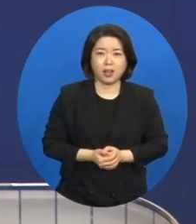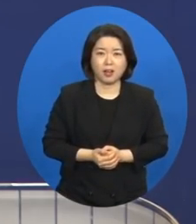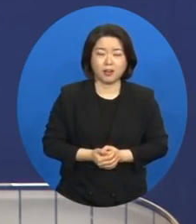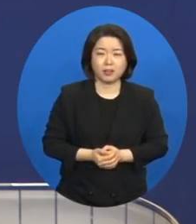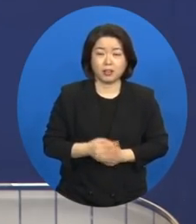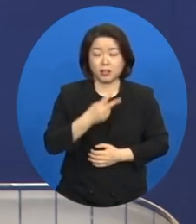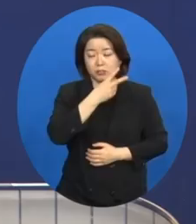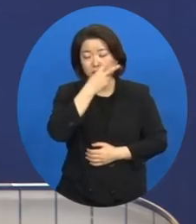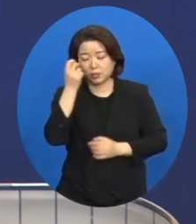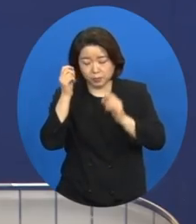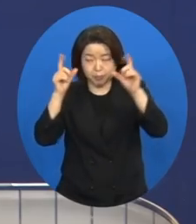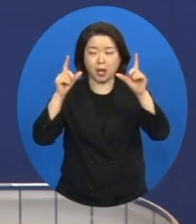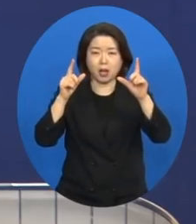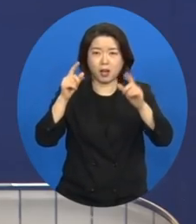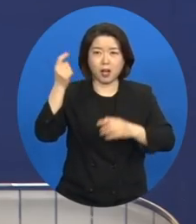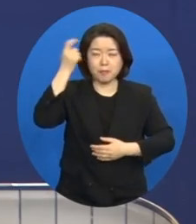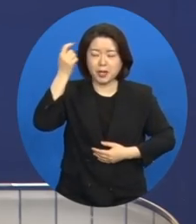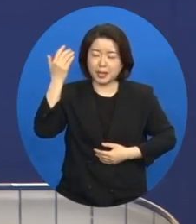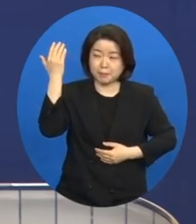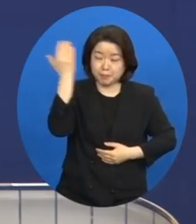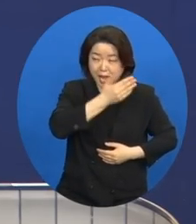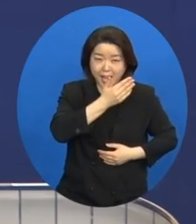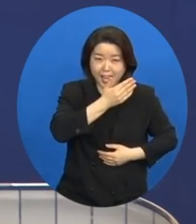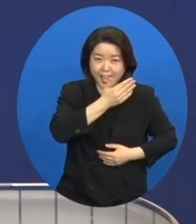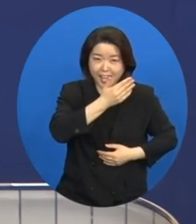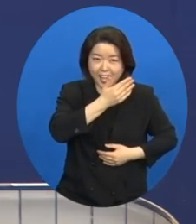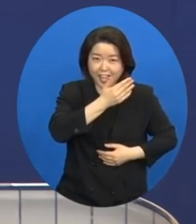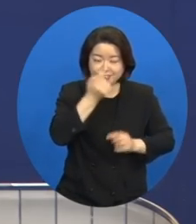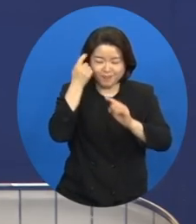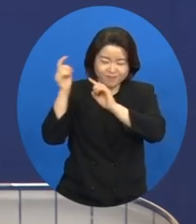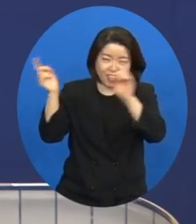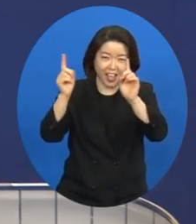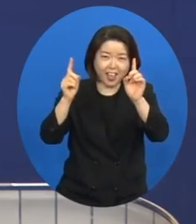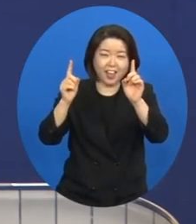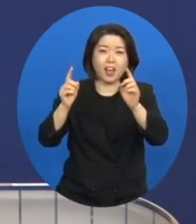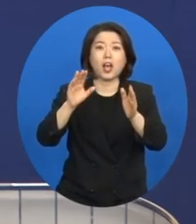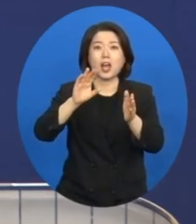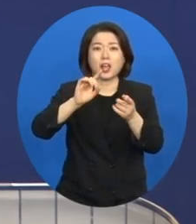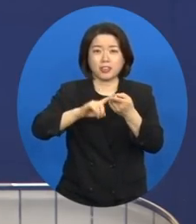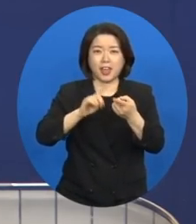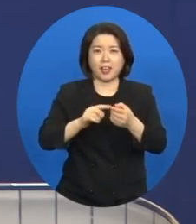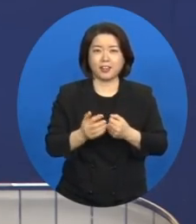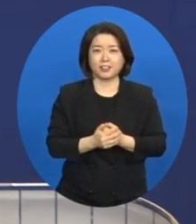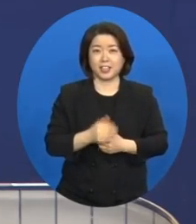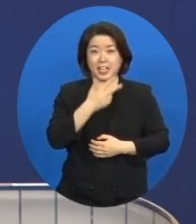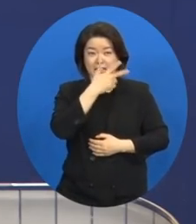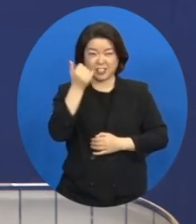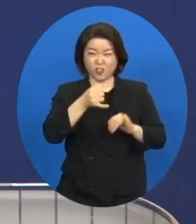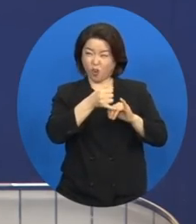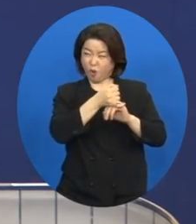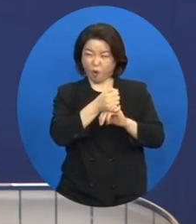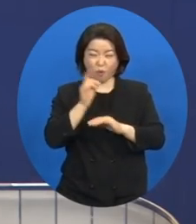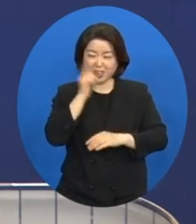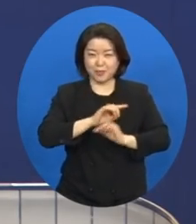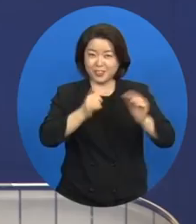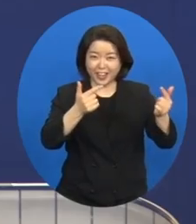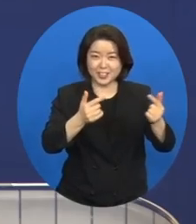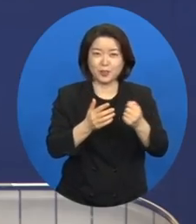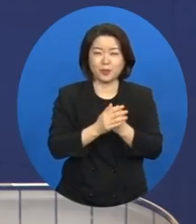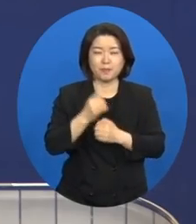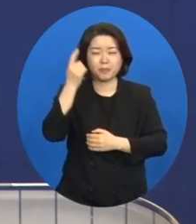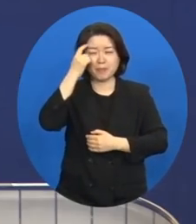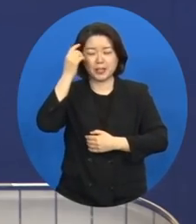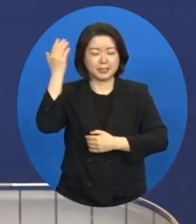자다가 깨서 머리가 맑은 상태에서, 그러니까 여러분 주무시는 것이 꼭 나쁜 것만은 아닙니다. 머리를 한번